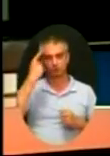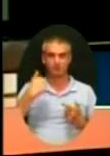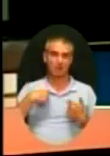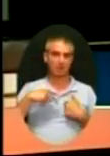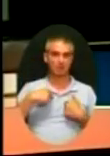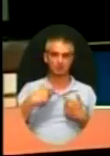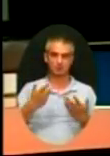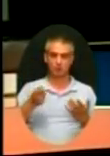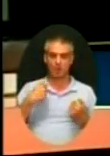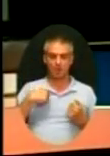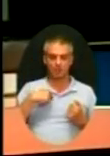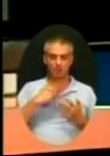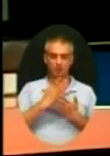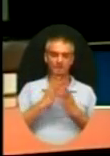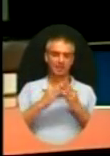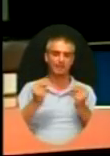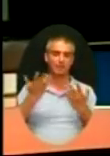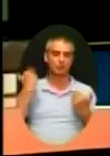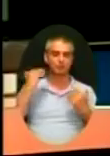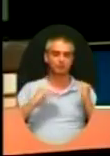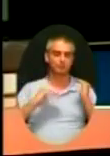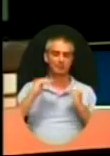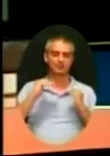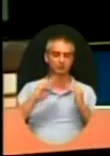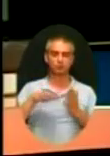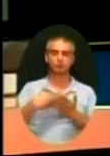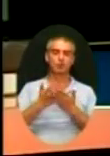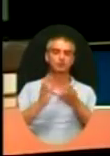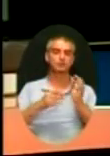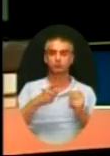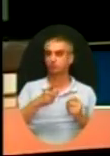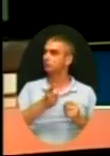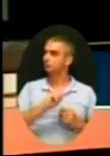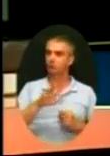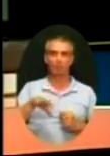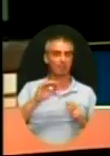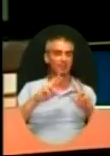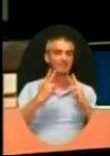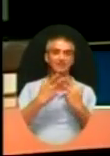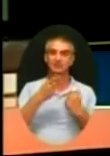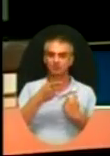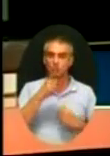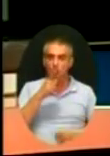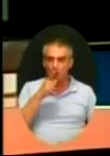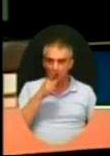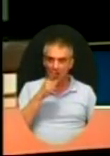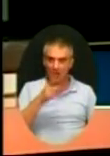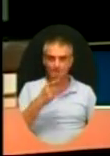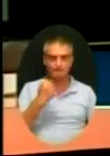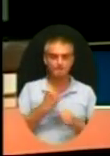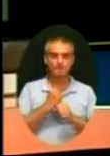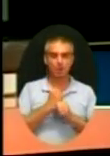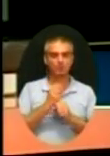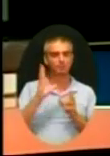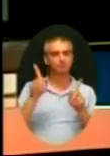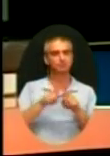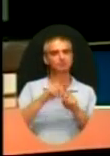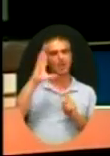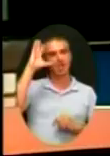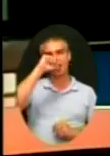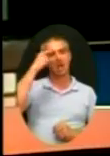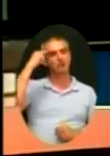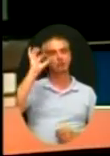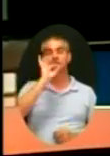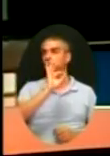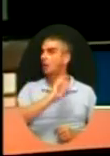אנחנו פה באיזה, אנחנו איבדנו מזמן את האיזונים, היועצים המשפטיים שהם לא נבחרי ציבור, הם פועלים לפי אג'נדה, שהיא